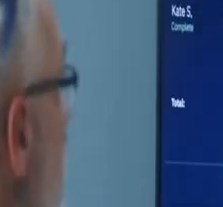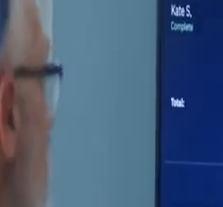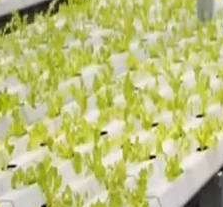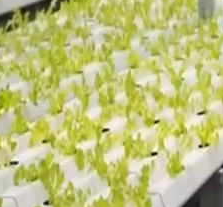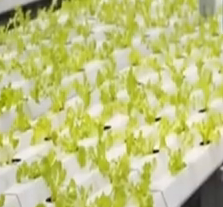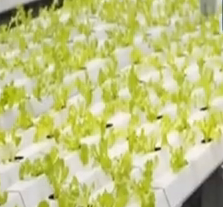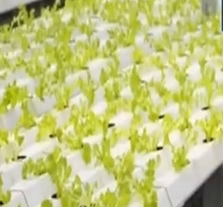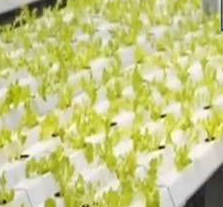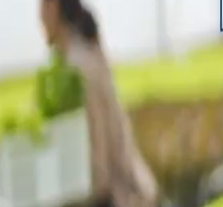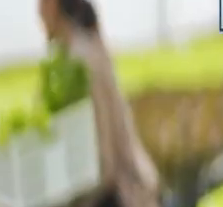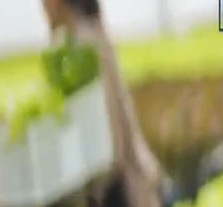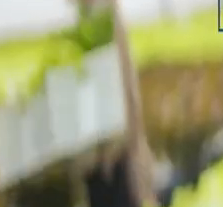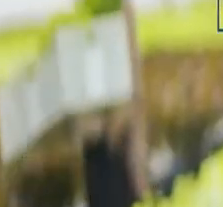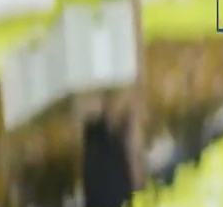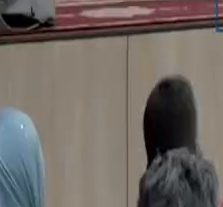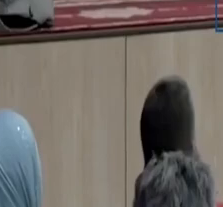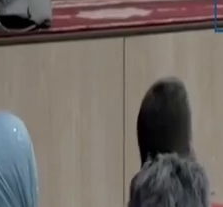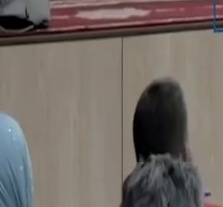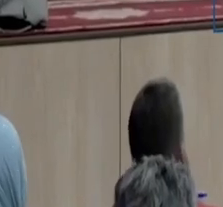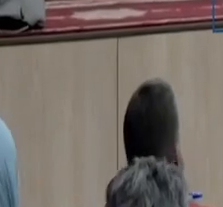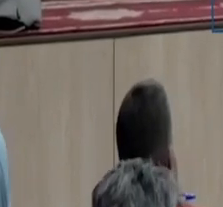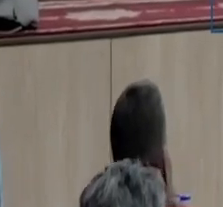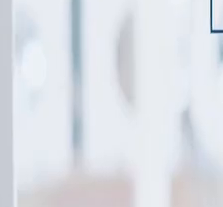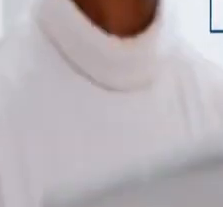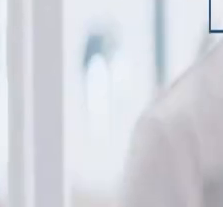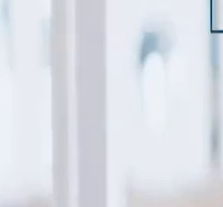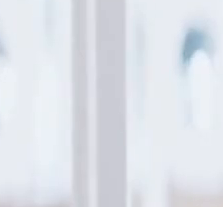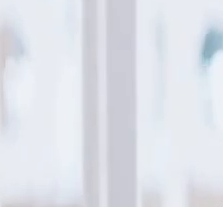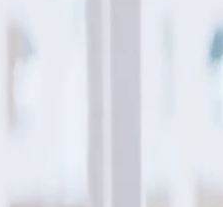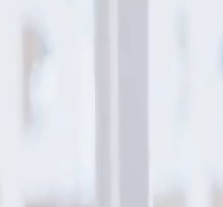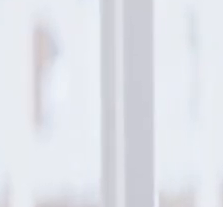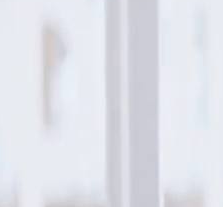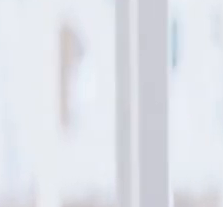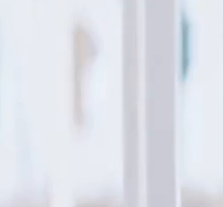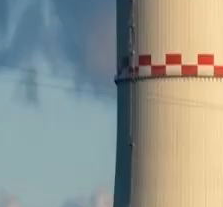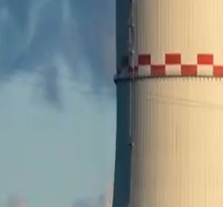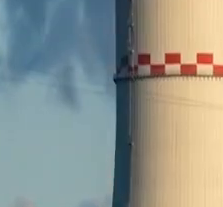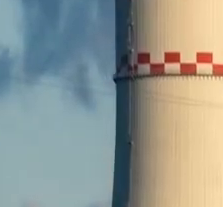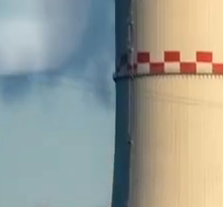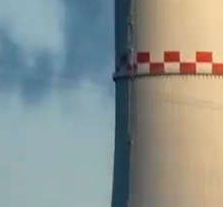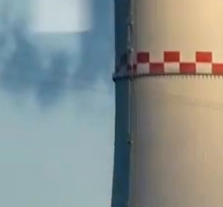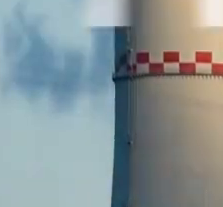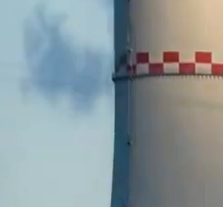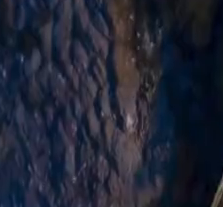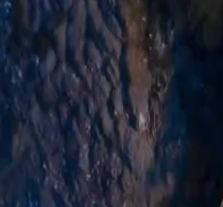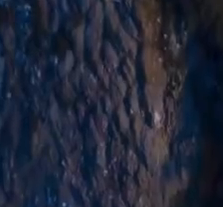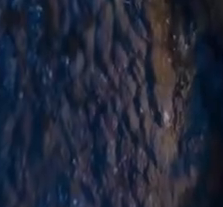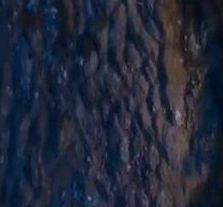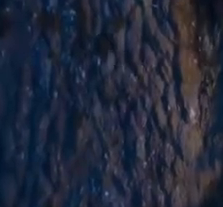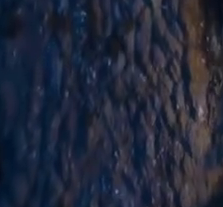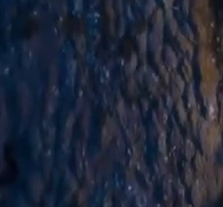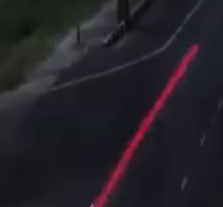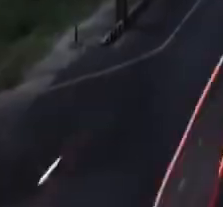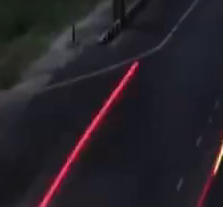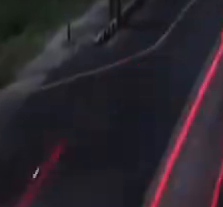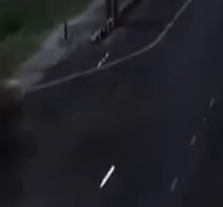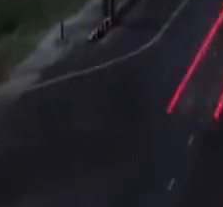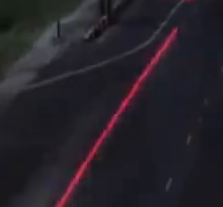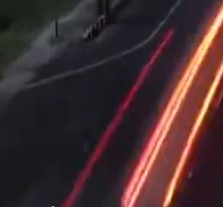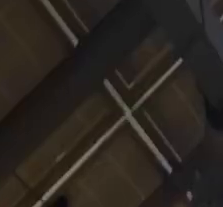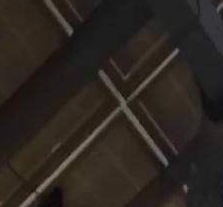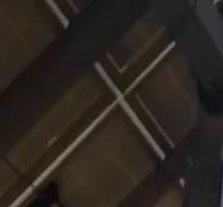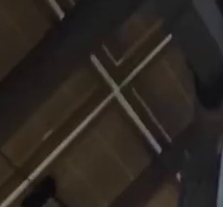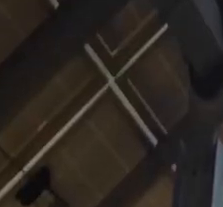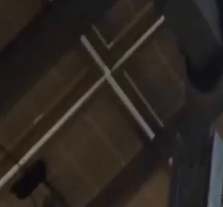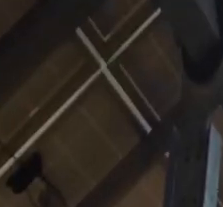زراعي وكذلك رأس مال معرفي؟ يمكننا إيقاف الوقت